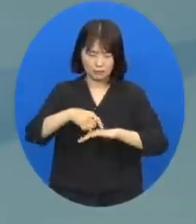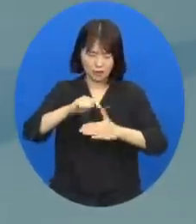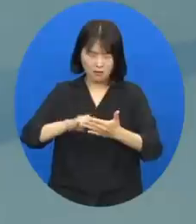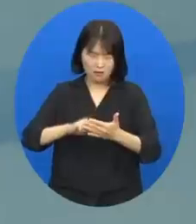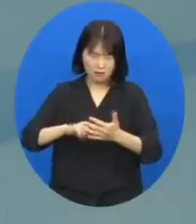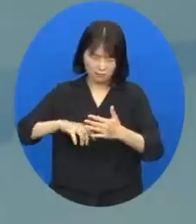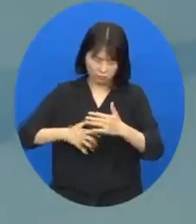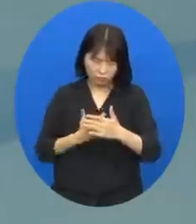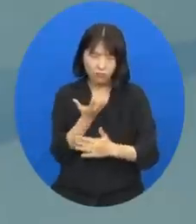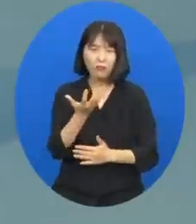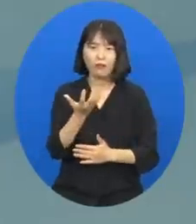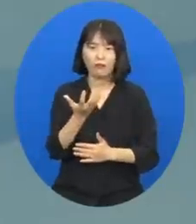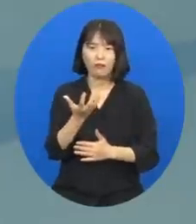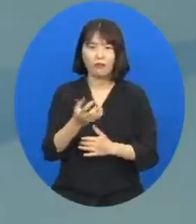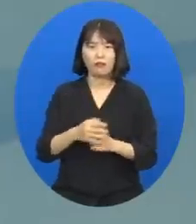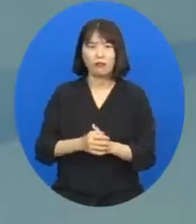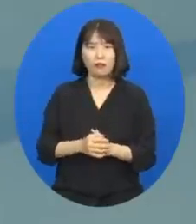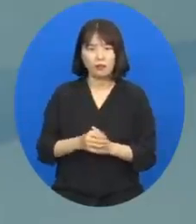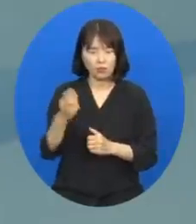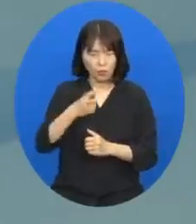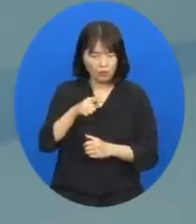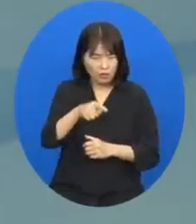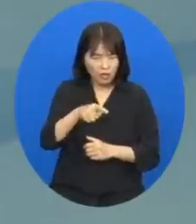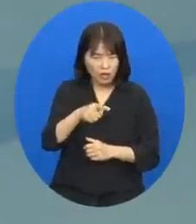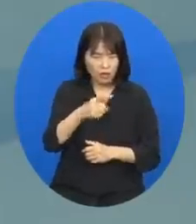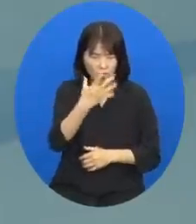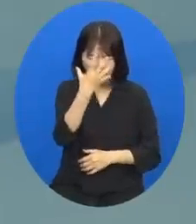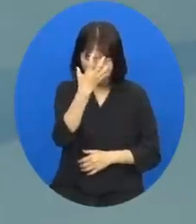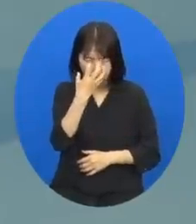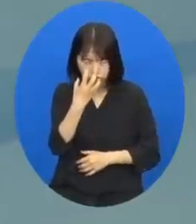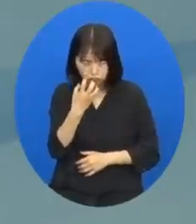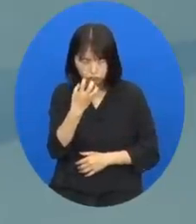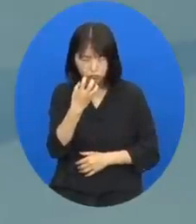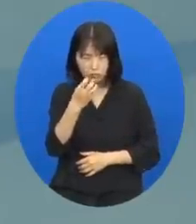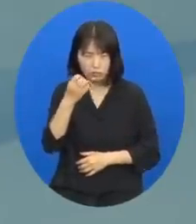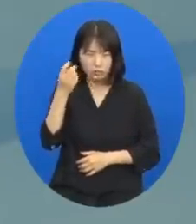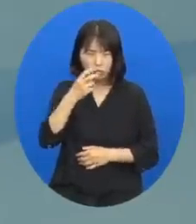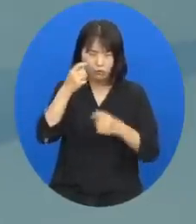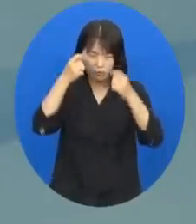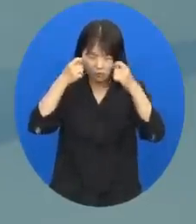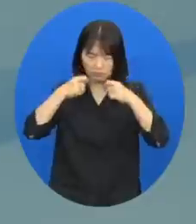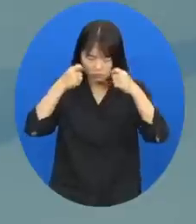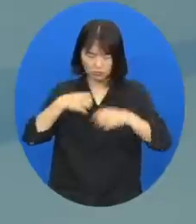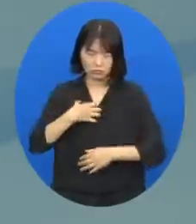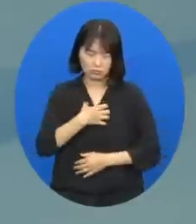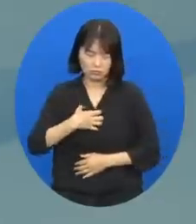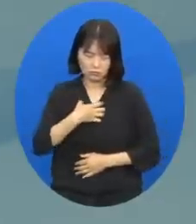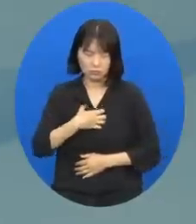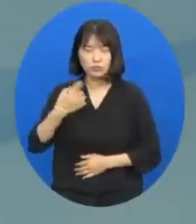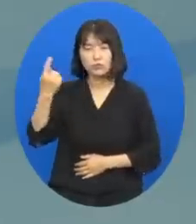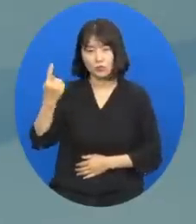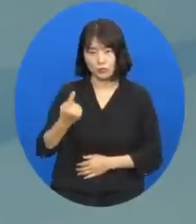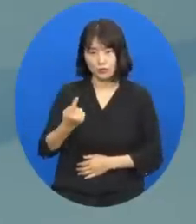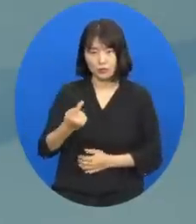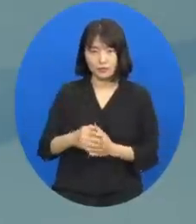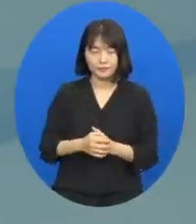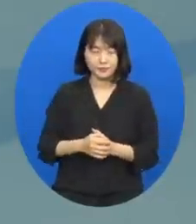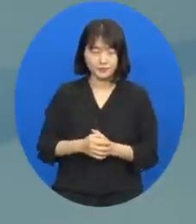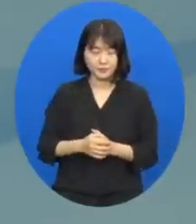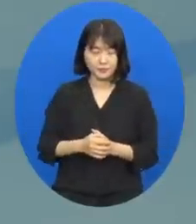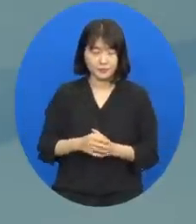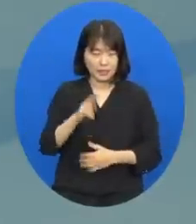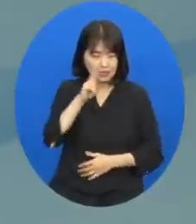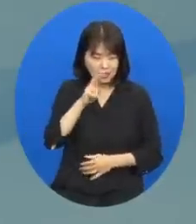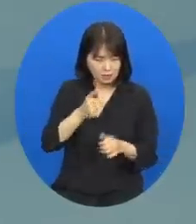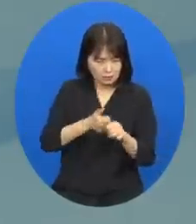마음 들었나요 그리고 그것이 울로 바뀌고 요 슬픔으로 바뀌기도 합니다 시기심이 극복이 안되는 두 번째 이유가